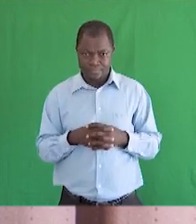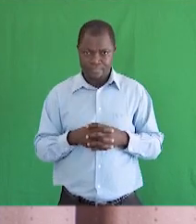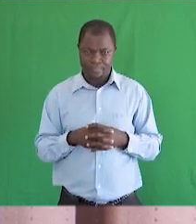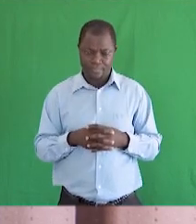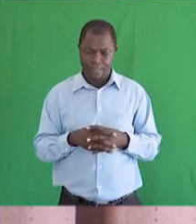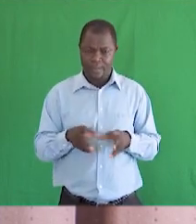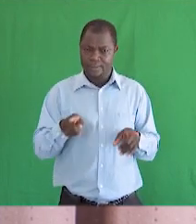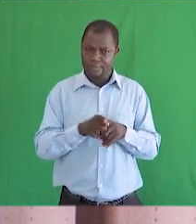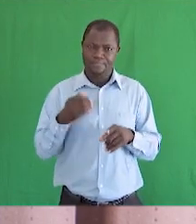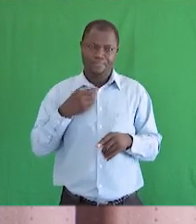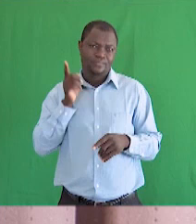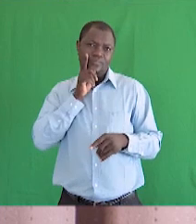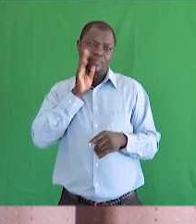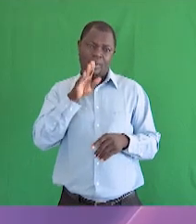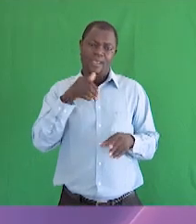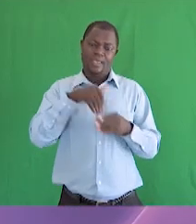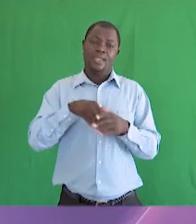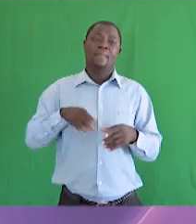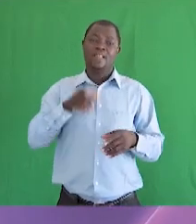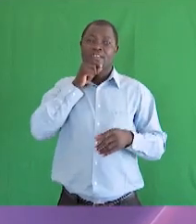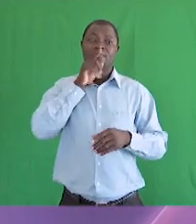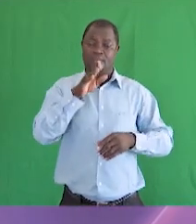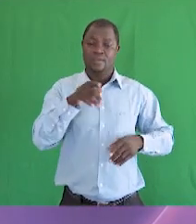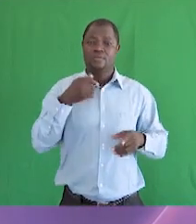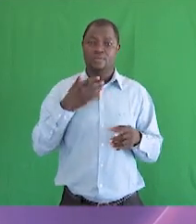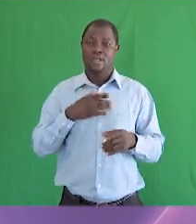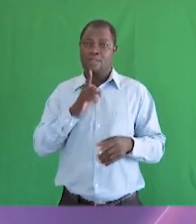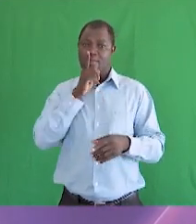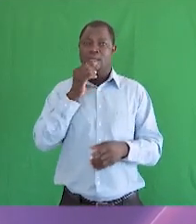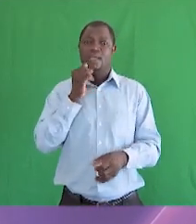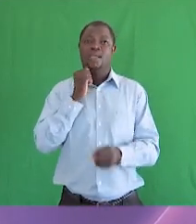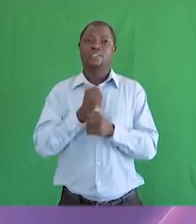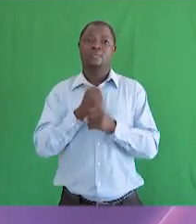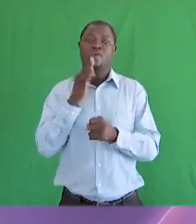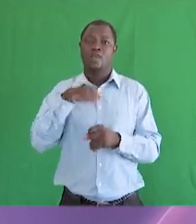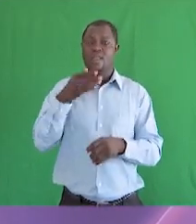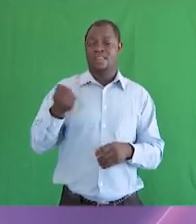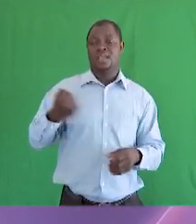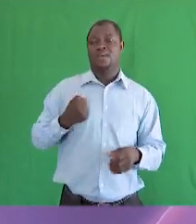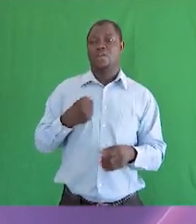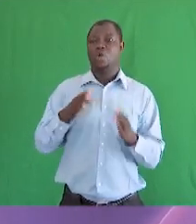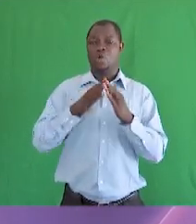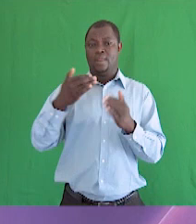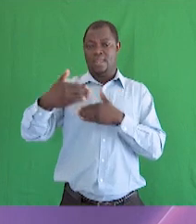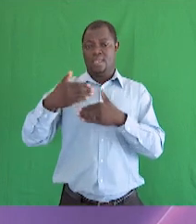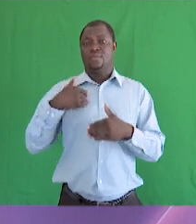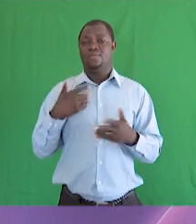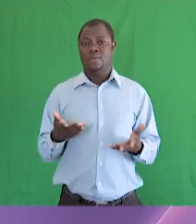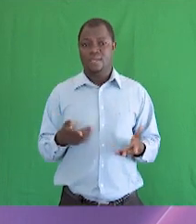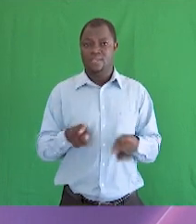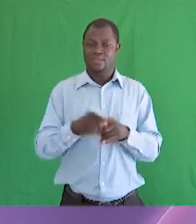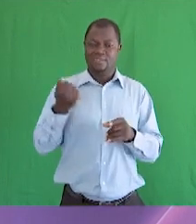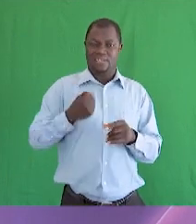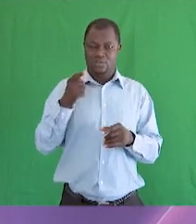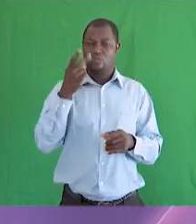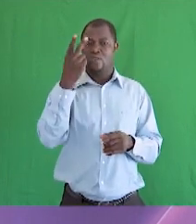Mai Chisamba tichiri ipapo panyaya yevabereki. Indoda kupawo mienzaniso yemwana musikana wandinoziva anogarawo pa next door pedu. Ane